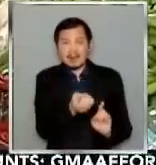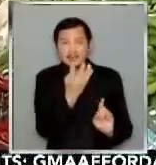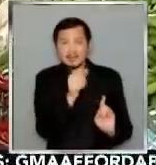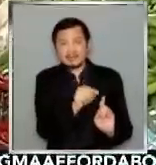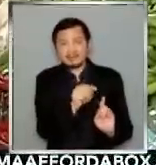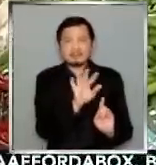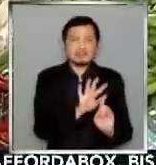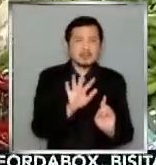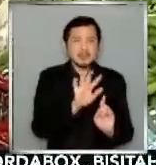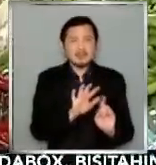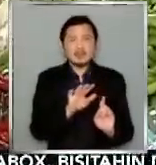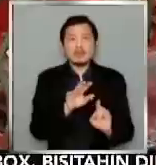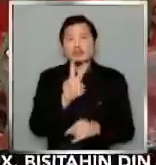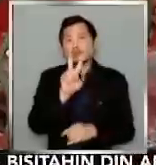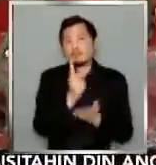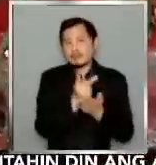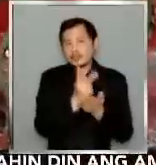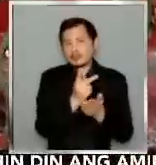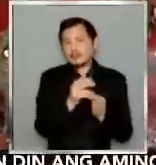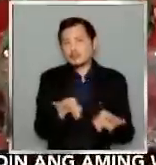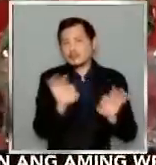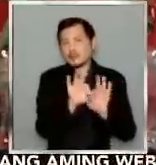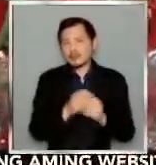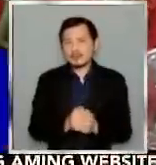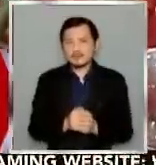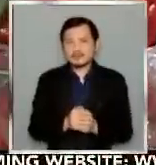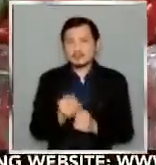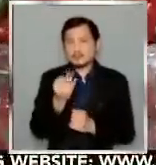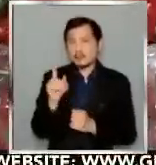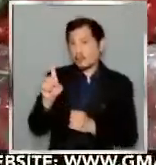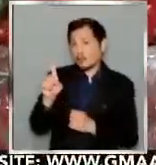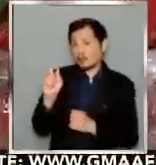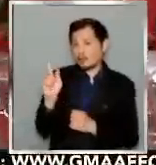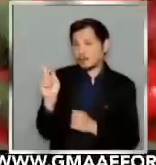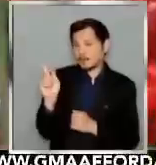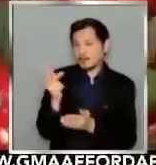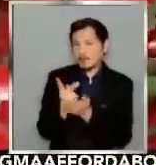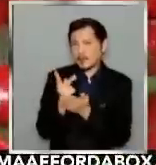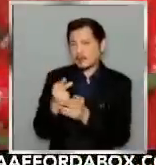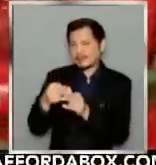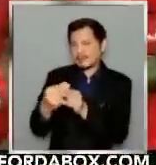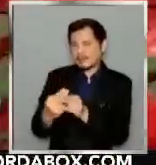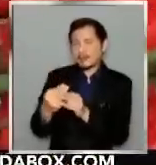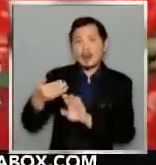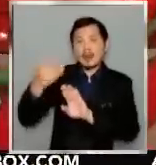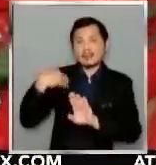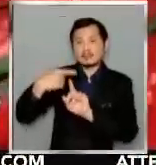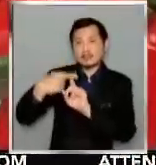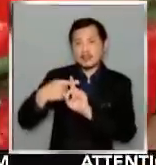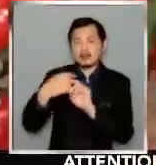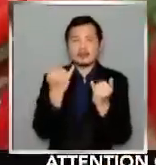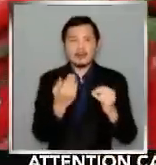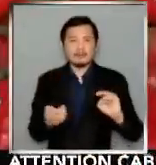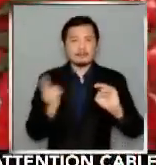sa 2 piso ang halaga. 120 pesos kada kilo ng labuyo nung isang buwan, ngayon nasa